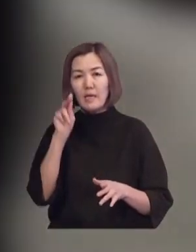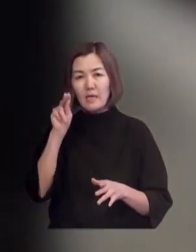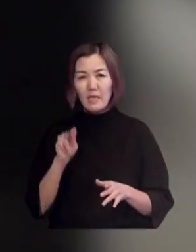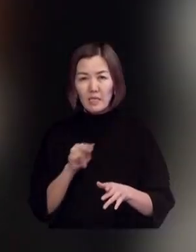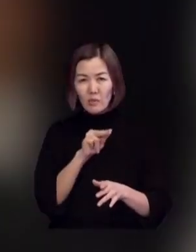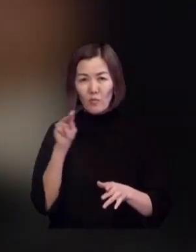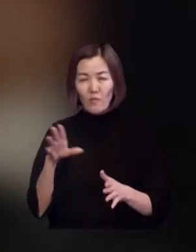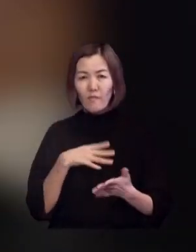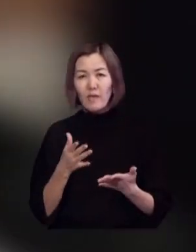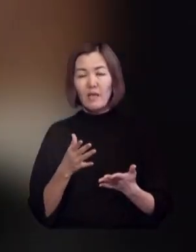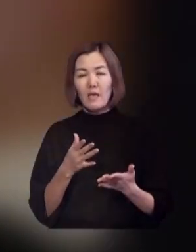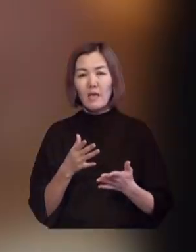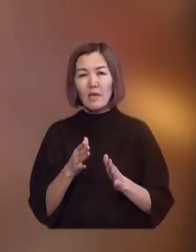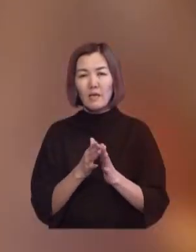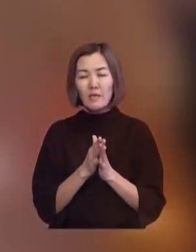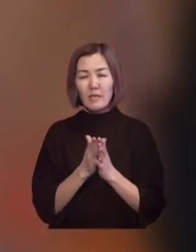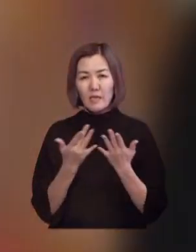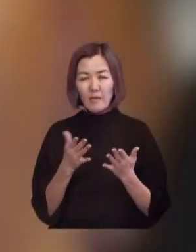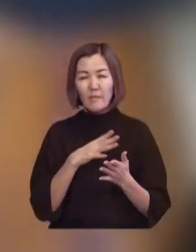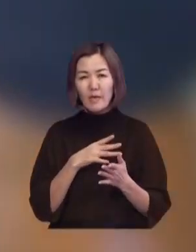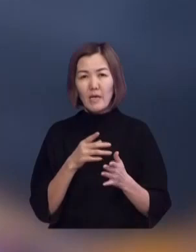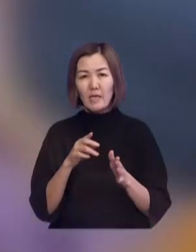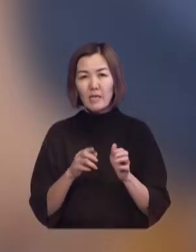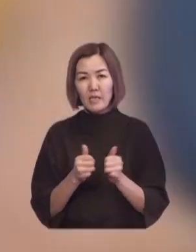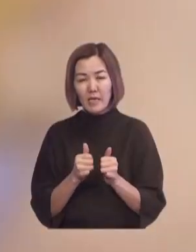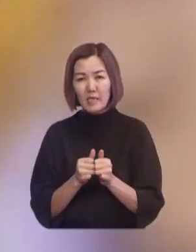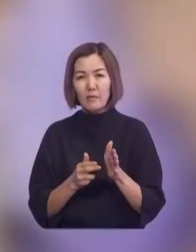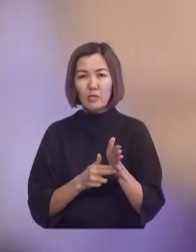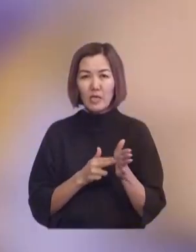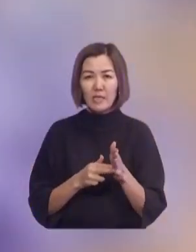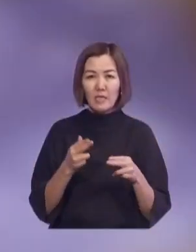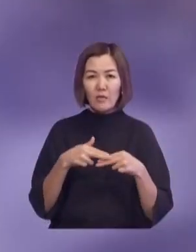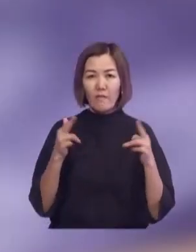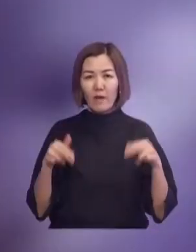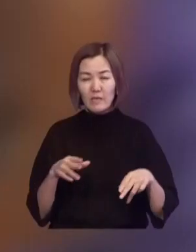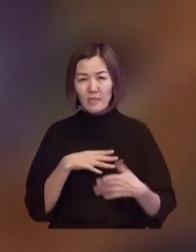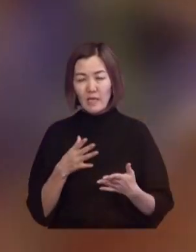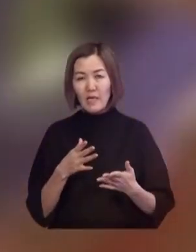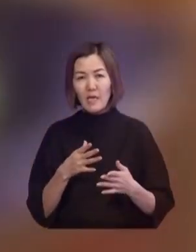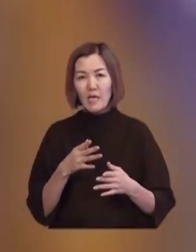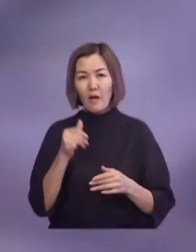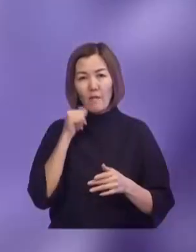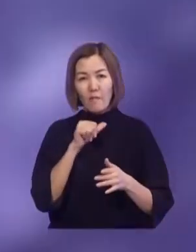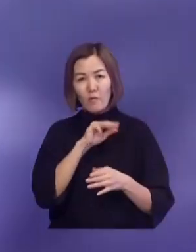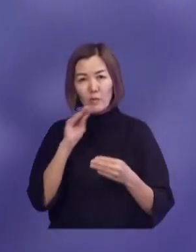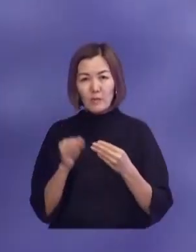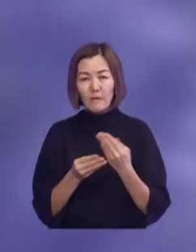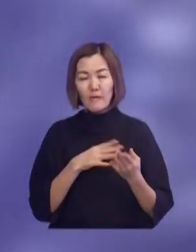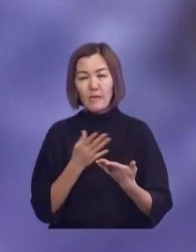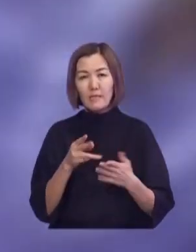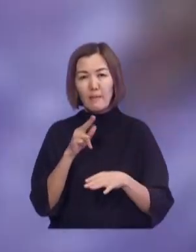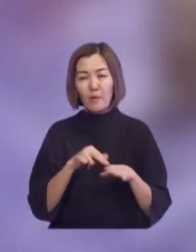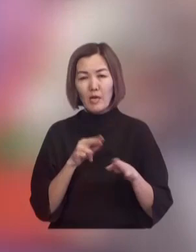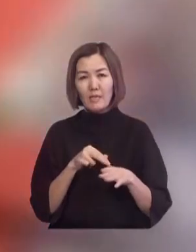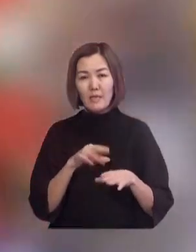также исповедальное Евангелие. Поскольку храм находится рядом с железнодорожным вокзалом, вор тут же решил скрыться. Но когда понял, что